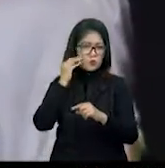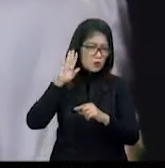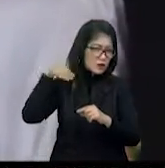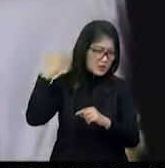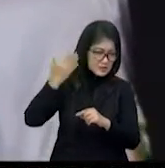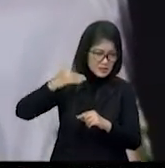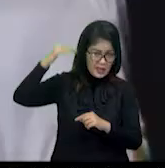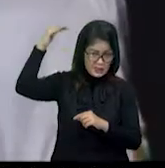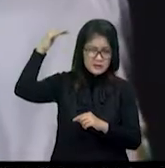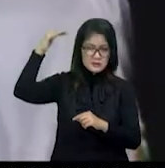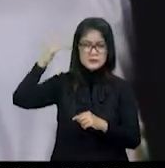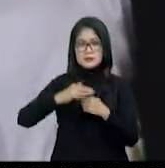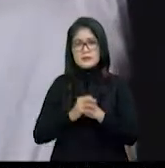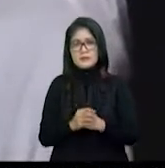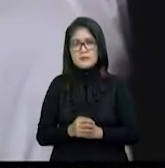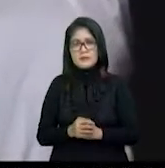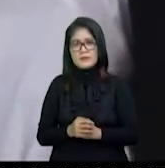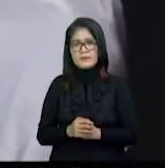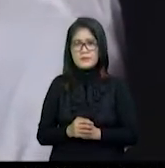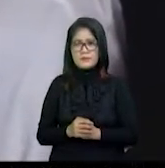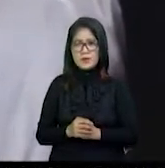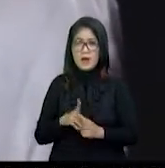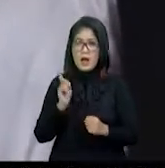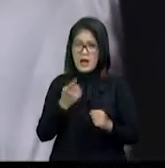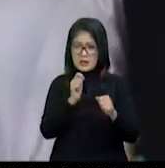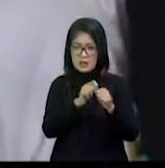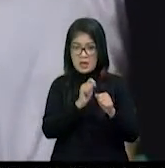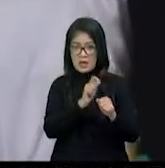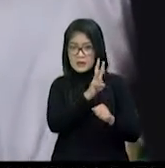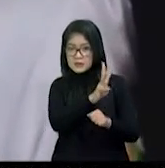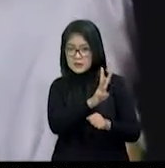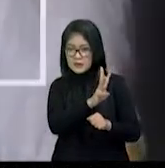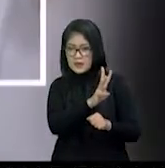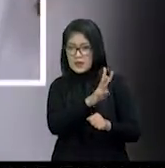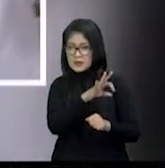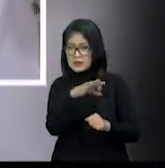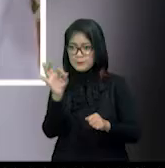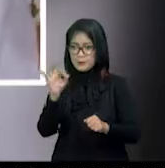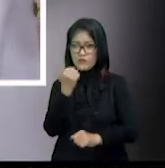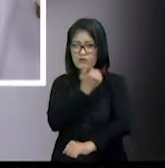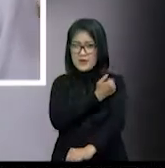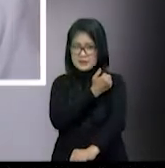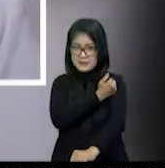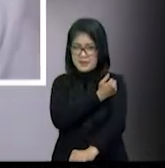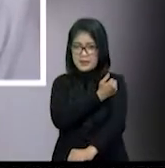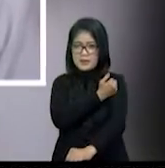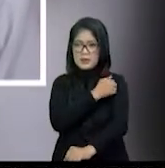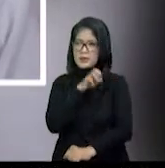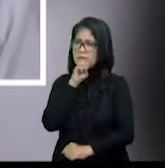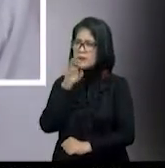hari ini kita menargetkan 3.000 vaksin. Dengan ini saya ucapkan terima kasih